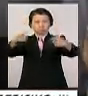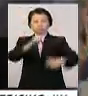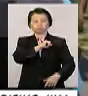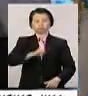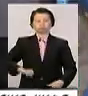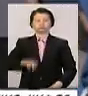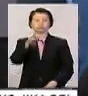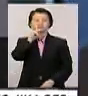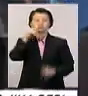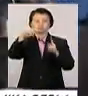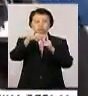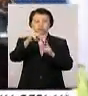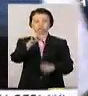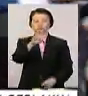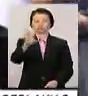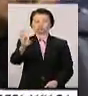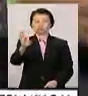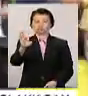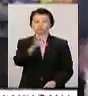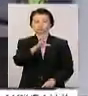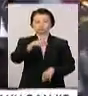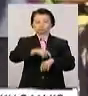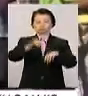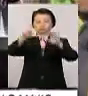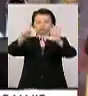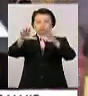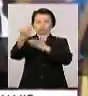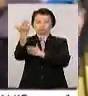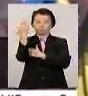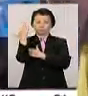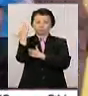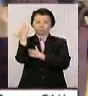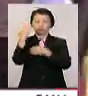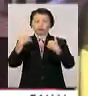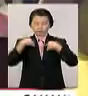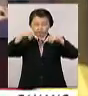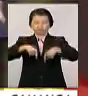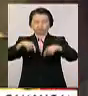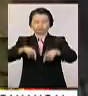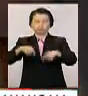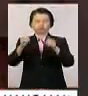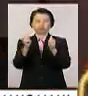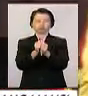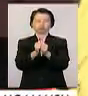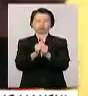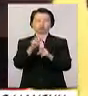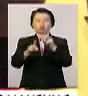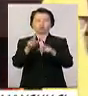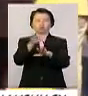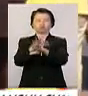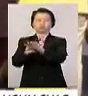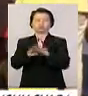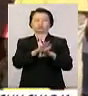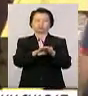Tuanku Sultan Kedah yang ke-29. Seawal 7 pagi dah berada di sini bersama dengan orang ramai